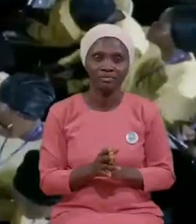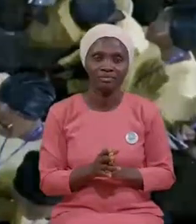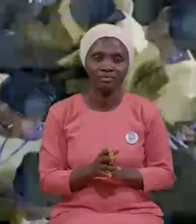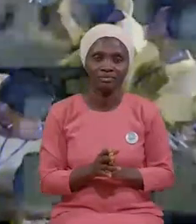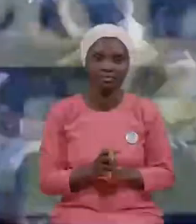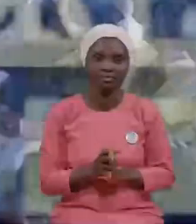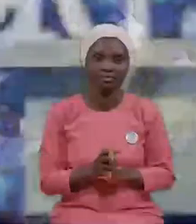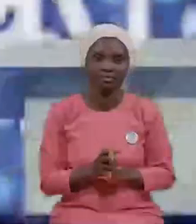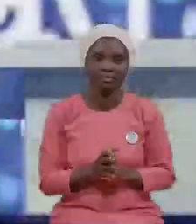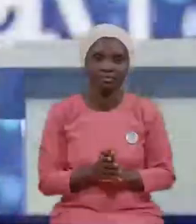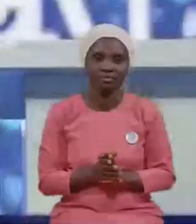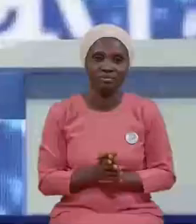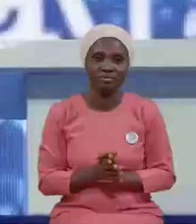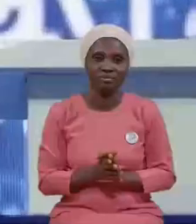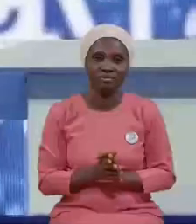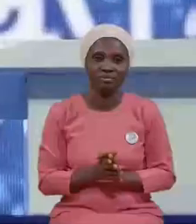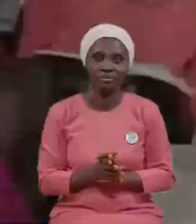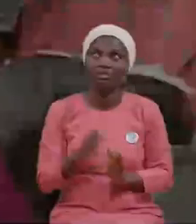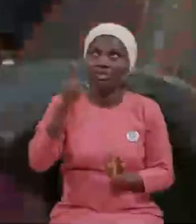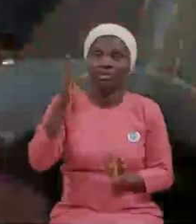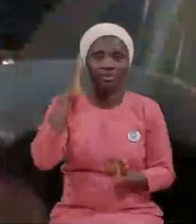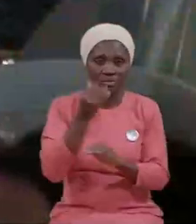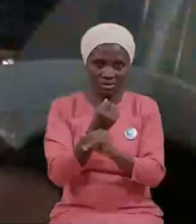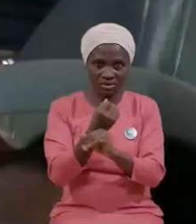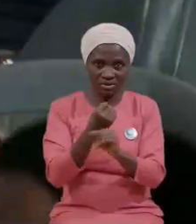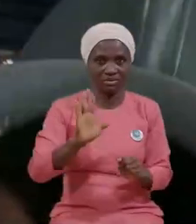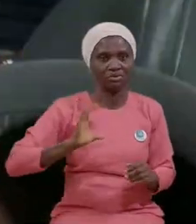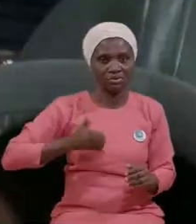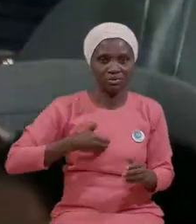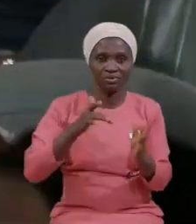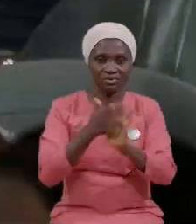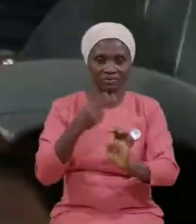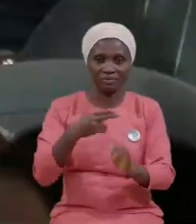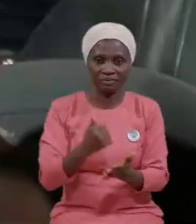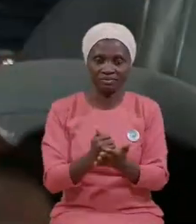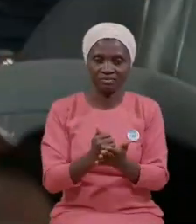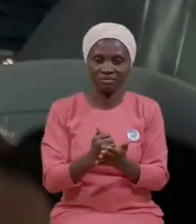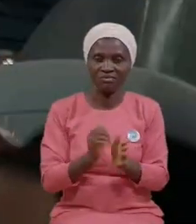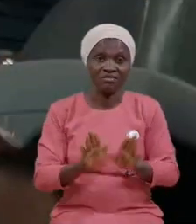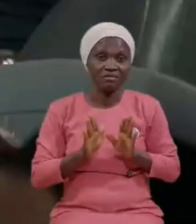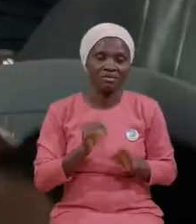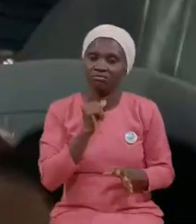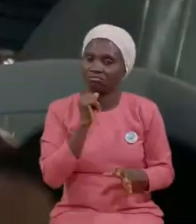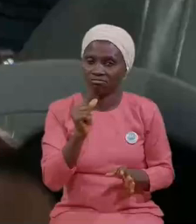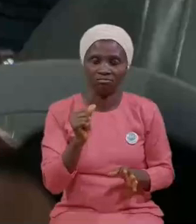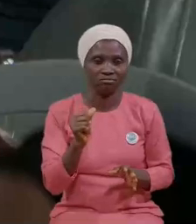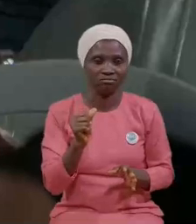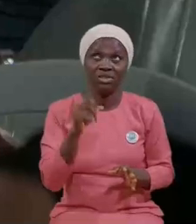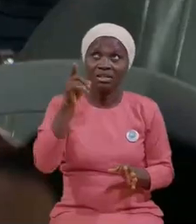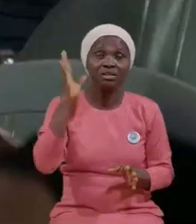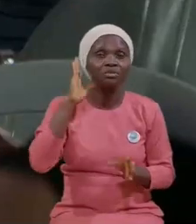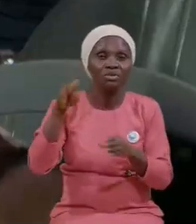Il sauvera ton âme. Ne crains point. Il te donnera la paix. Ne crains